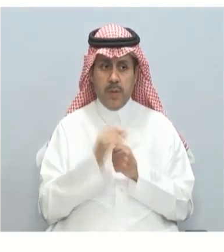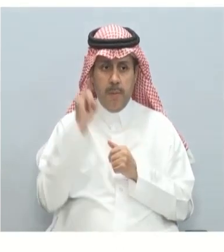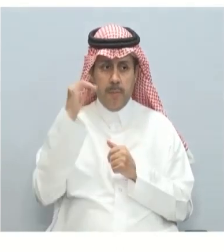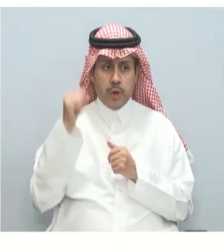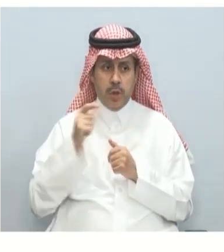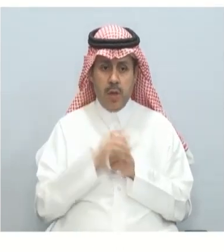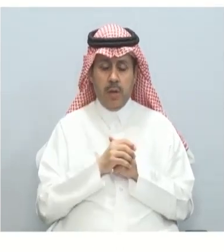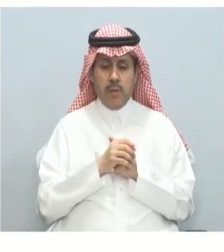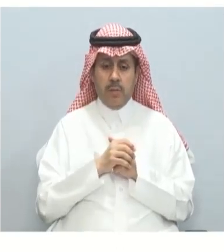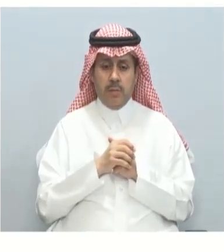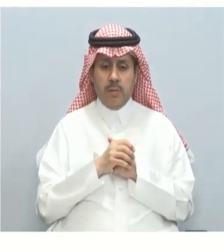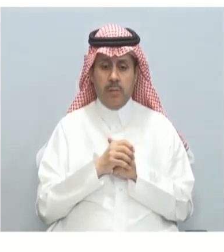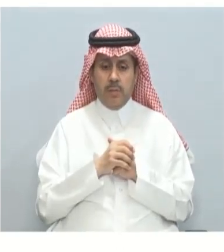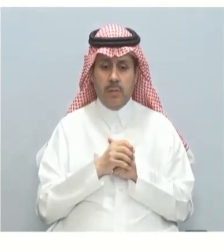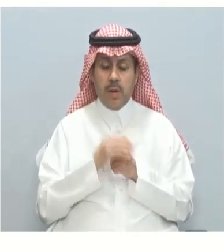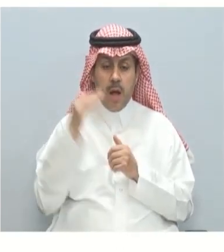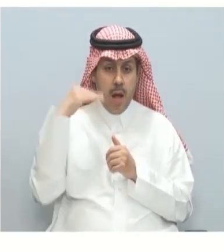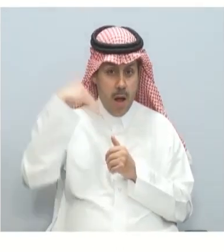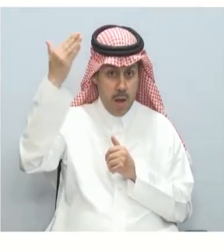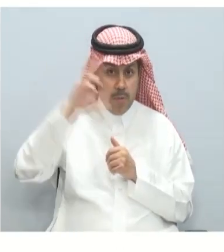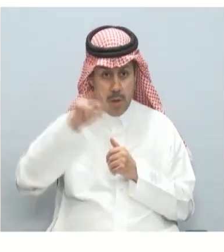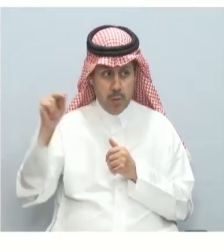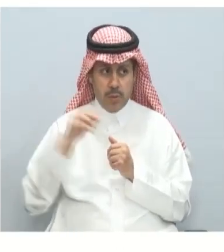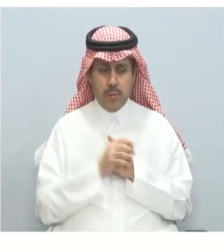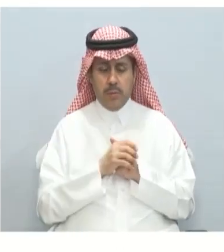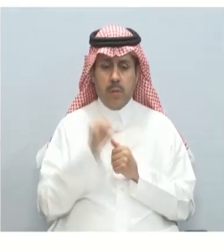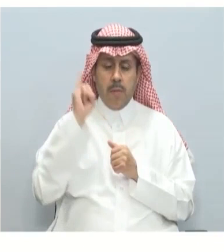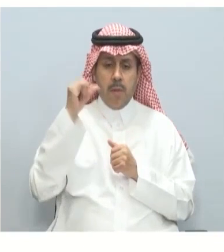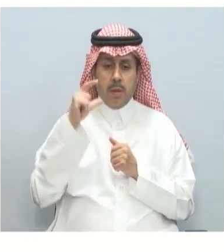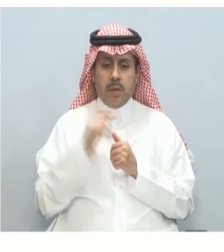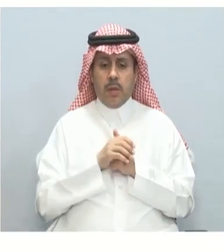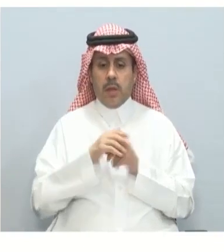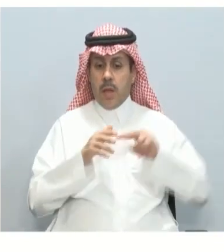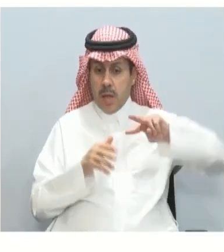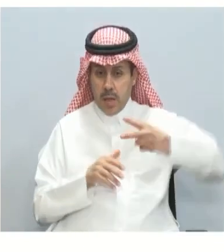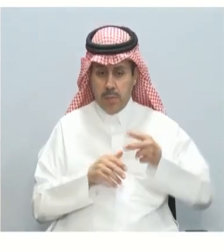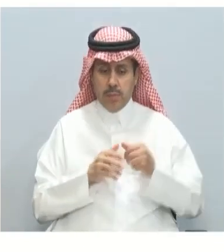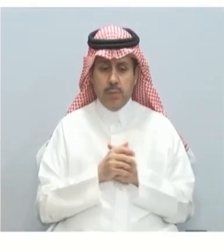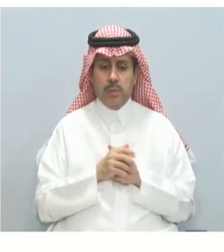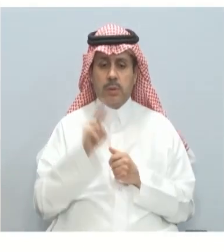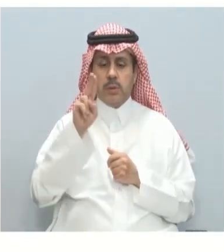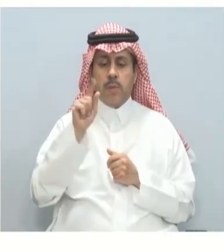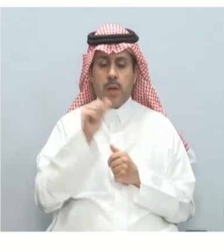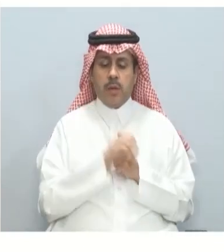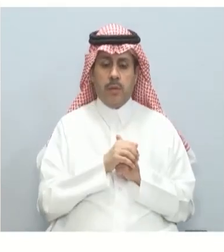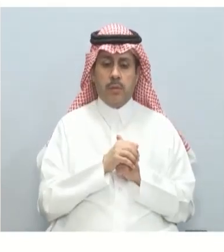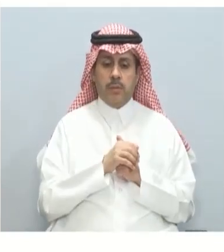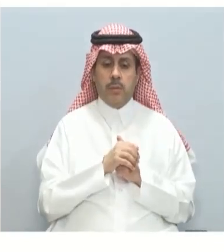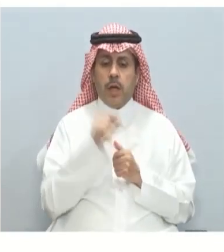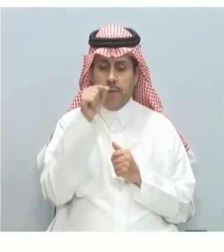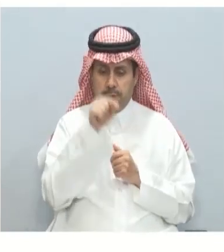ما هو نكتب اكبر او يساوي لكن بالنسبه للمدى قلبنا اشاره التباين حطيناها اصغر او يساوي بسبب وجود